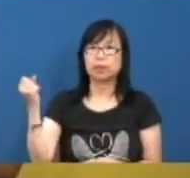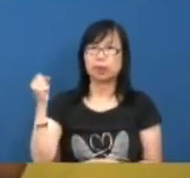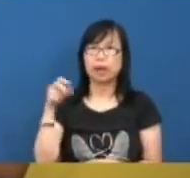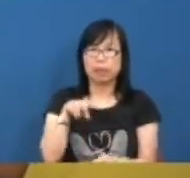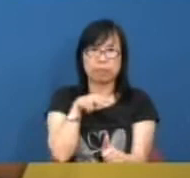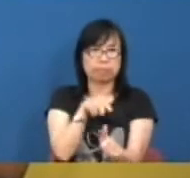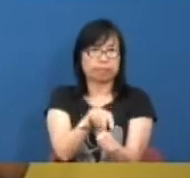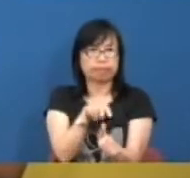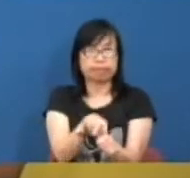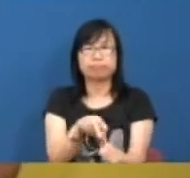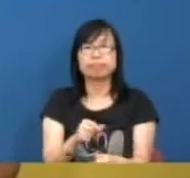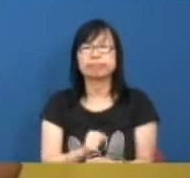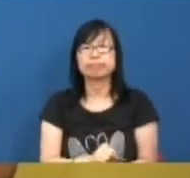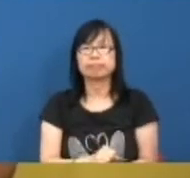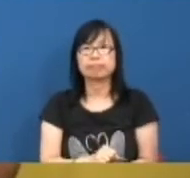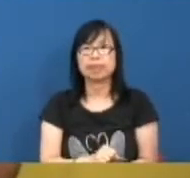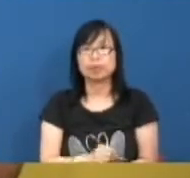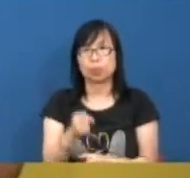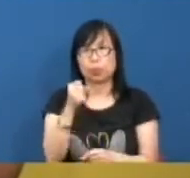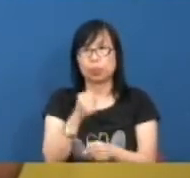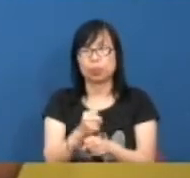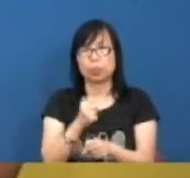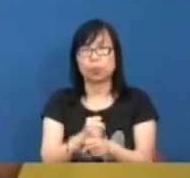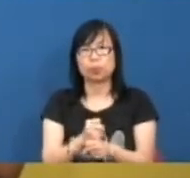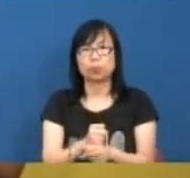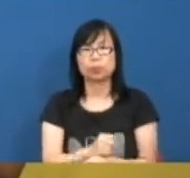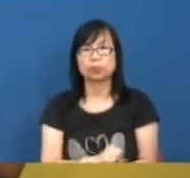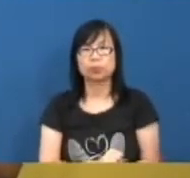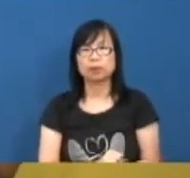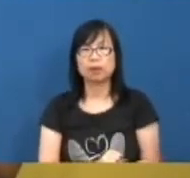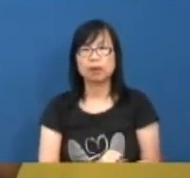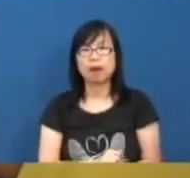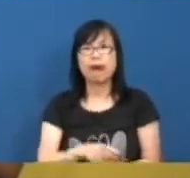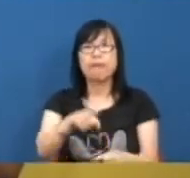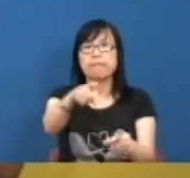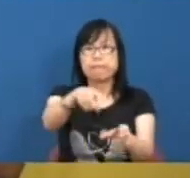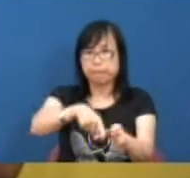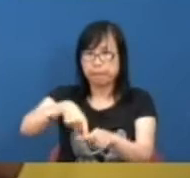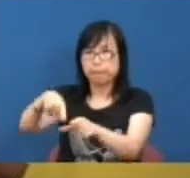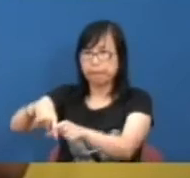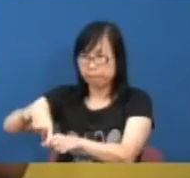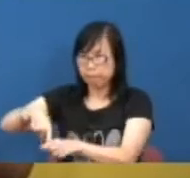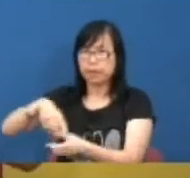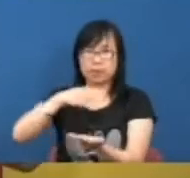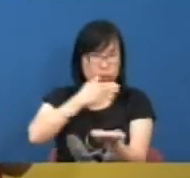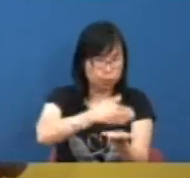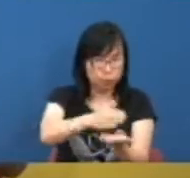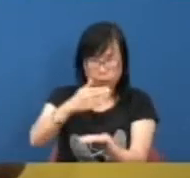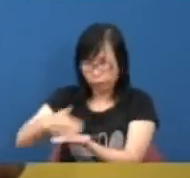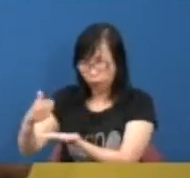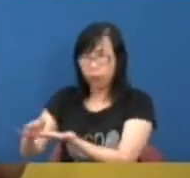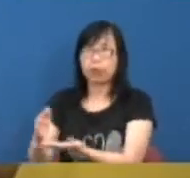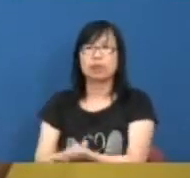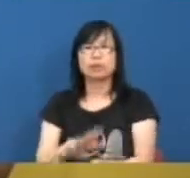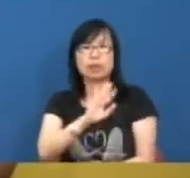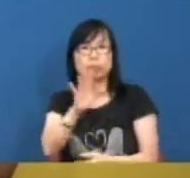嗰方面，譬如話佢強制做一個即係啊回收分類，咁你如果你唔做咧，佢